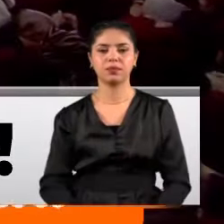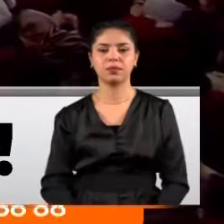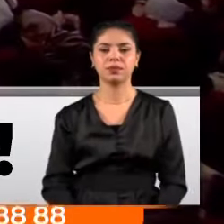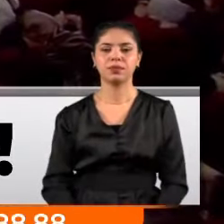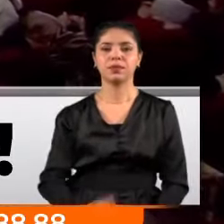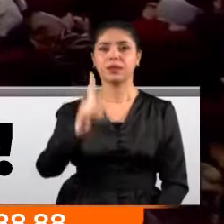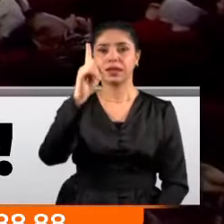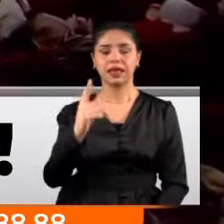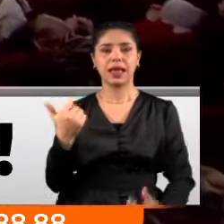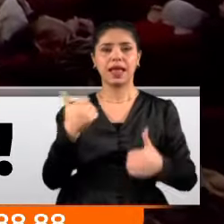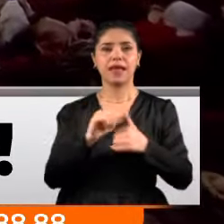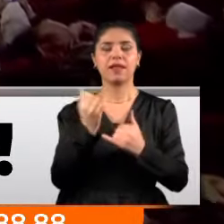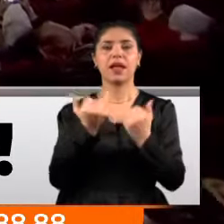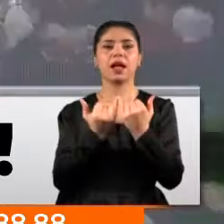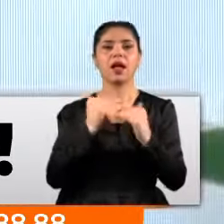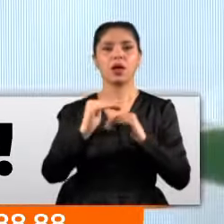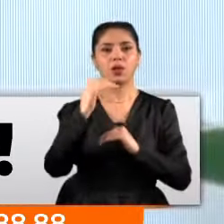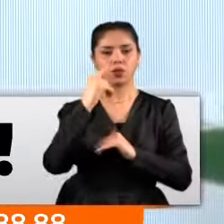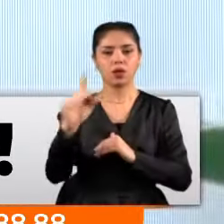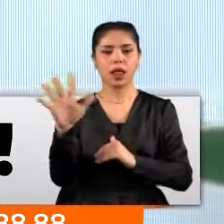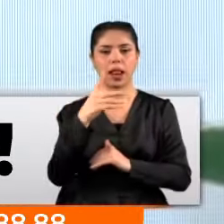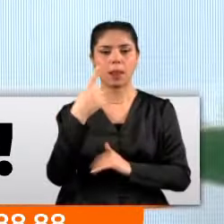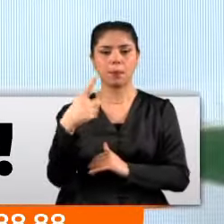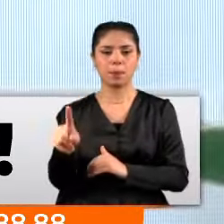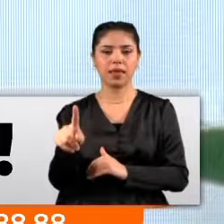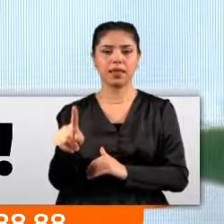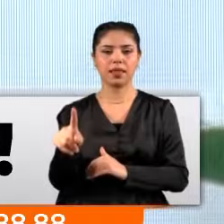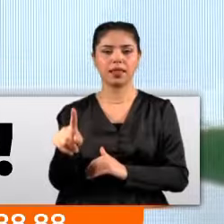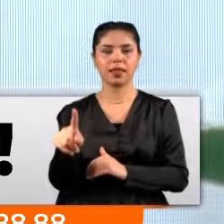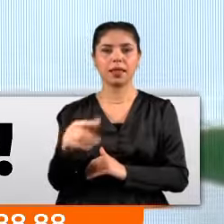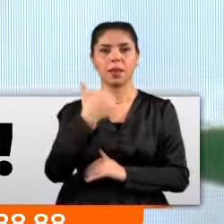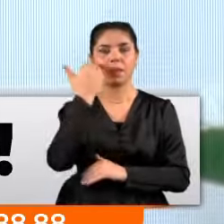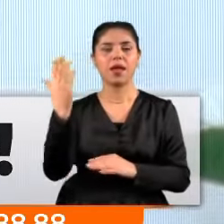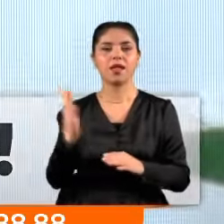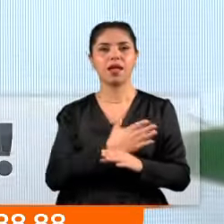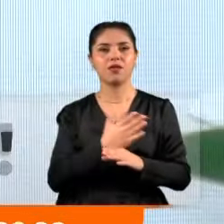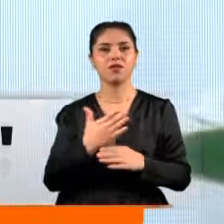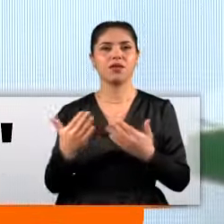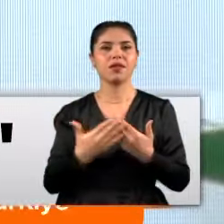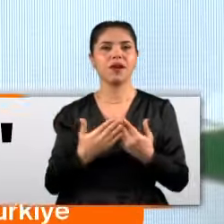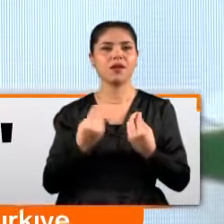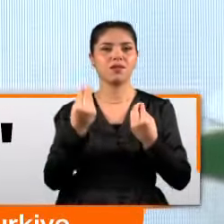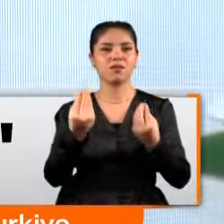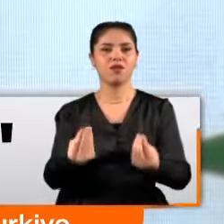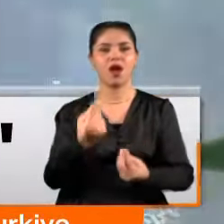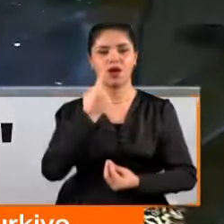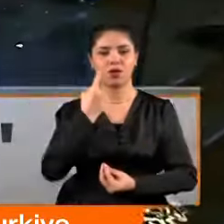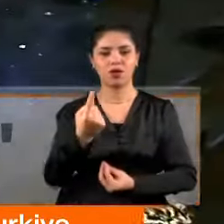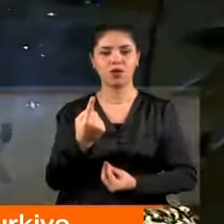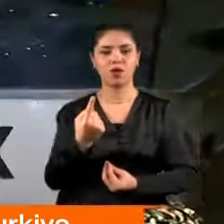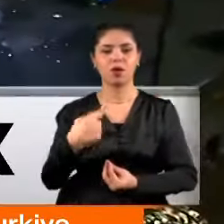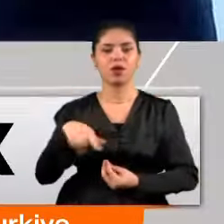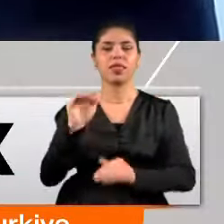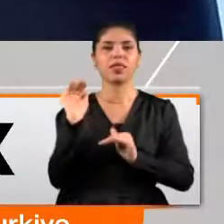defa evlenen kardeşlerimize 50 bin lira beyaz eşya yardımı yaparak